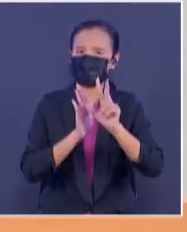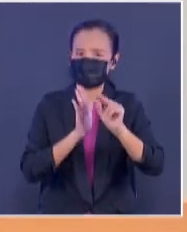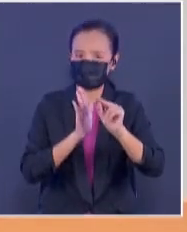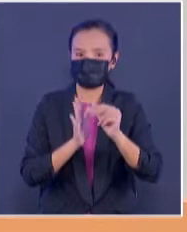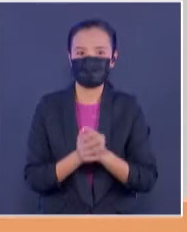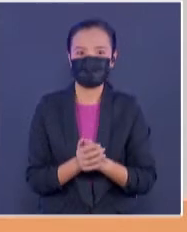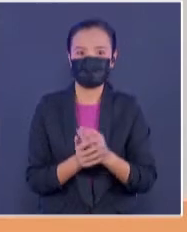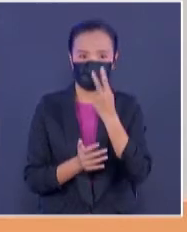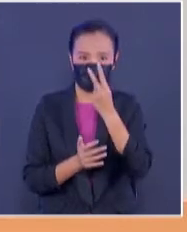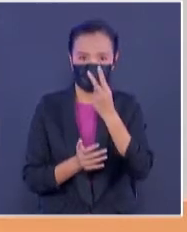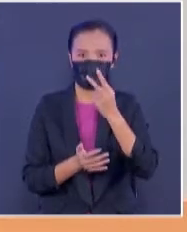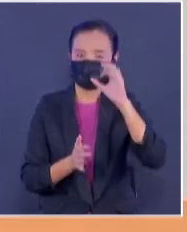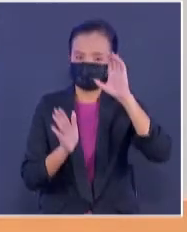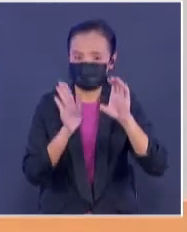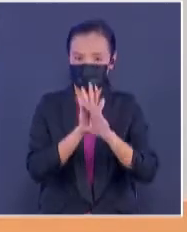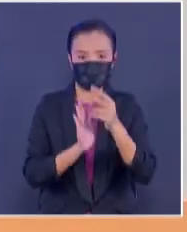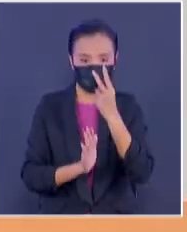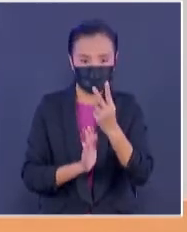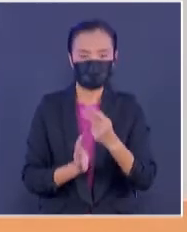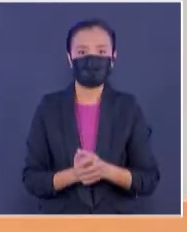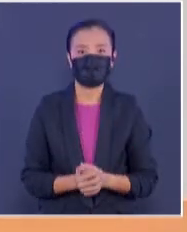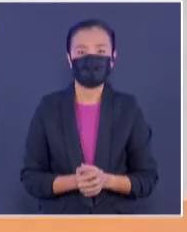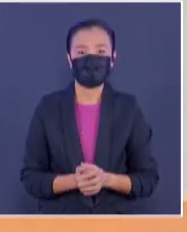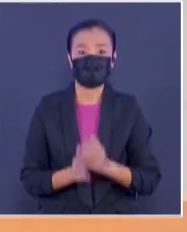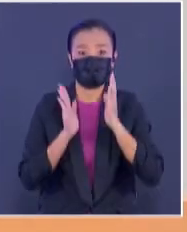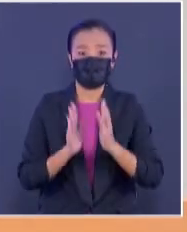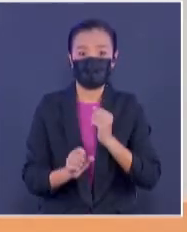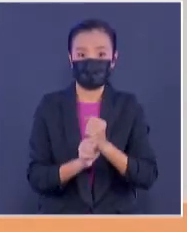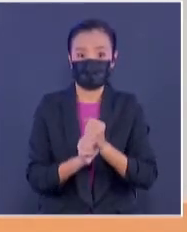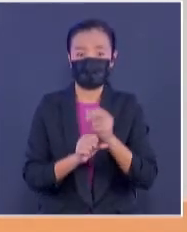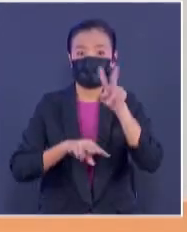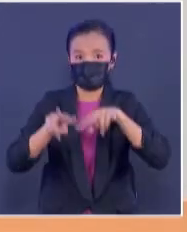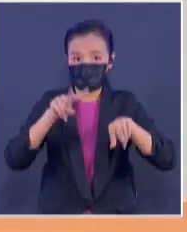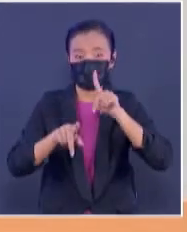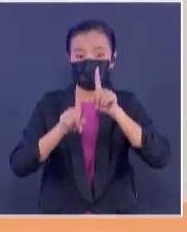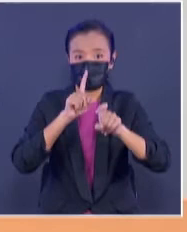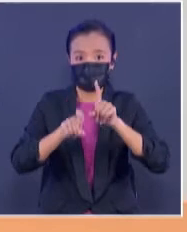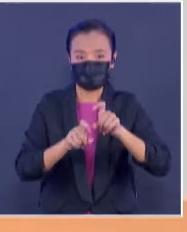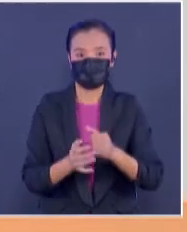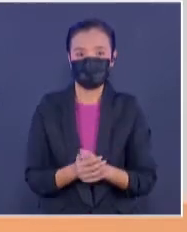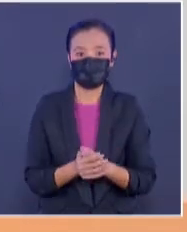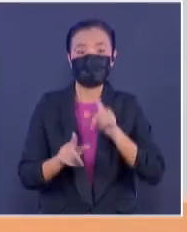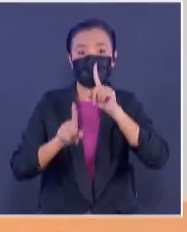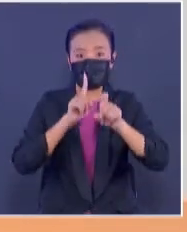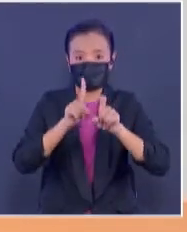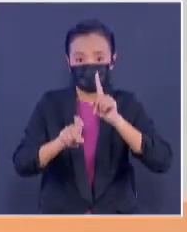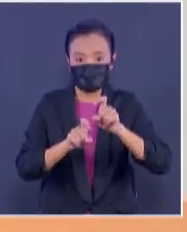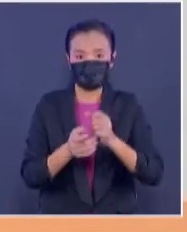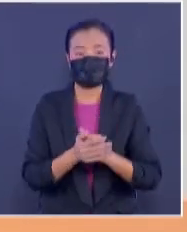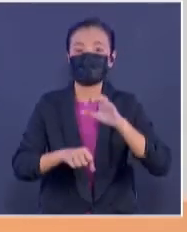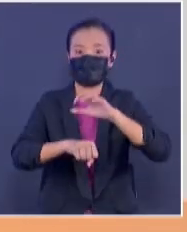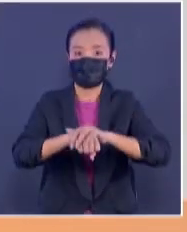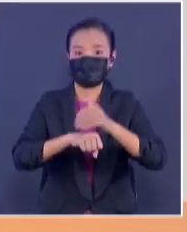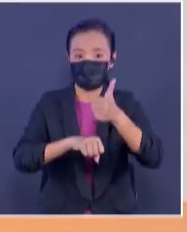วก็ปรากฏตามภาพเลยครับในนั้นเนี่ยมีเจ้าที่ฝ่ายสืบสวนที่สามารถสืบสวนจนจับกลุ่